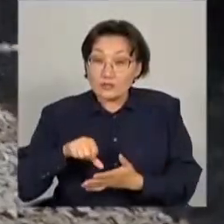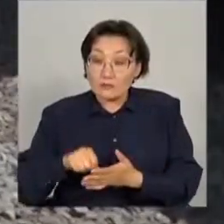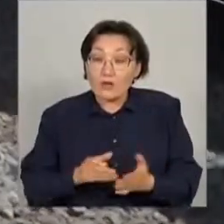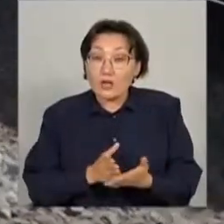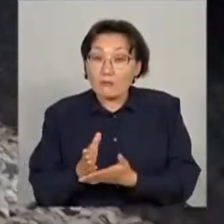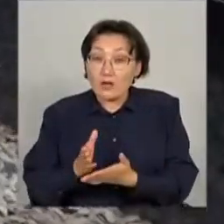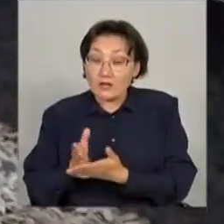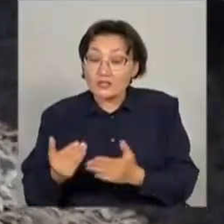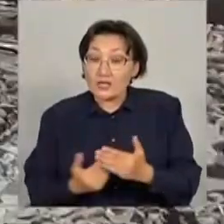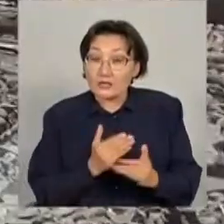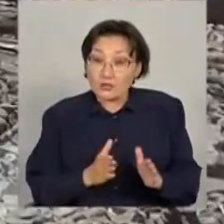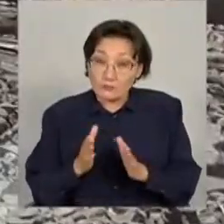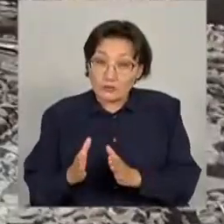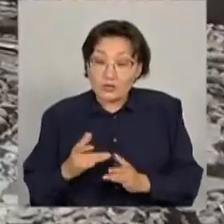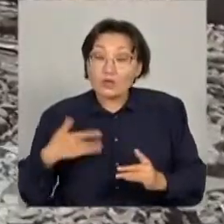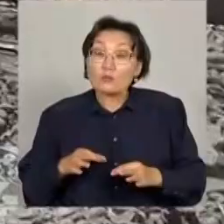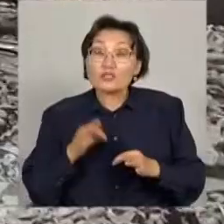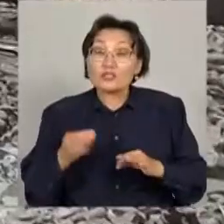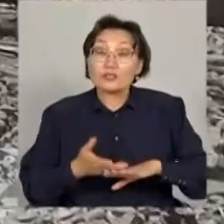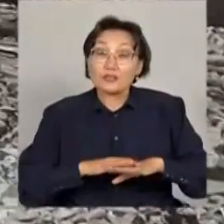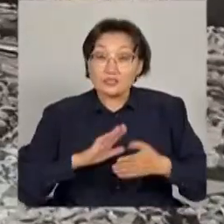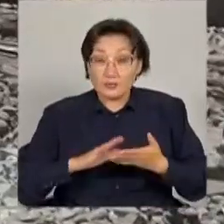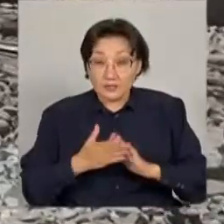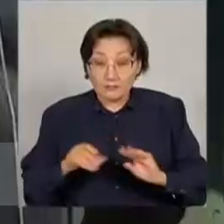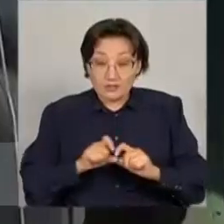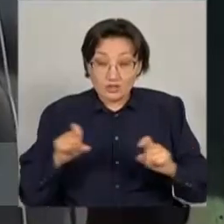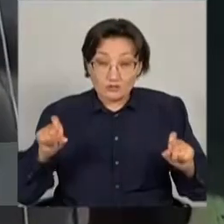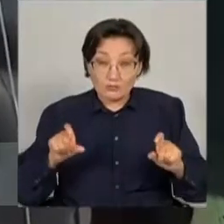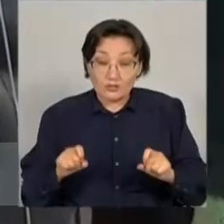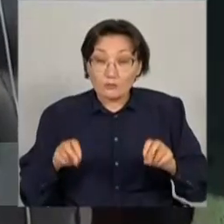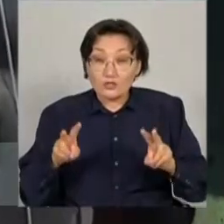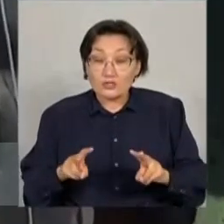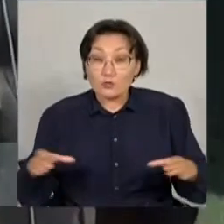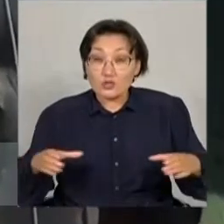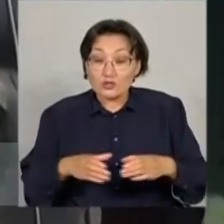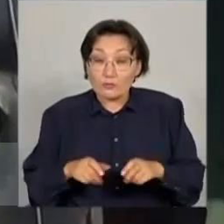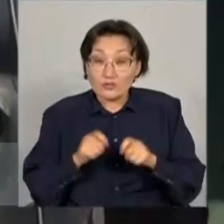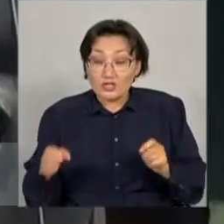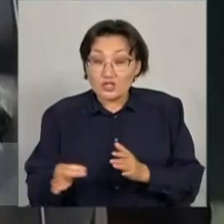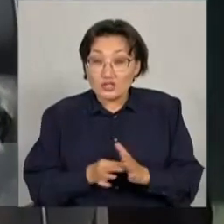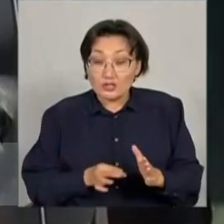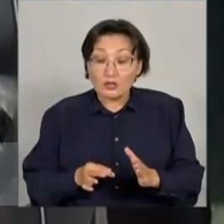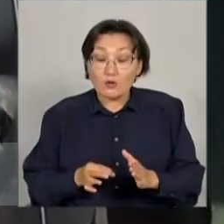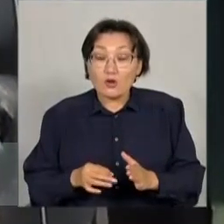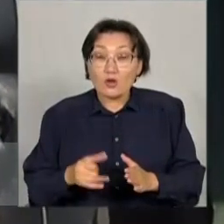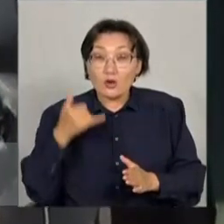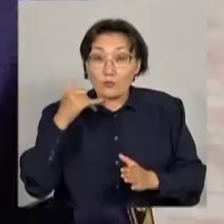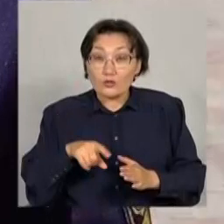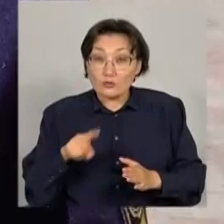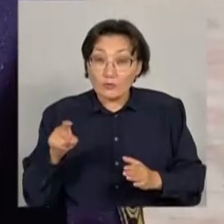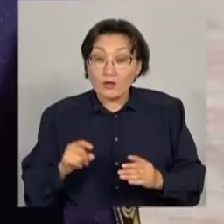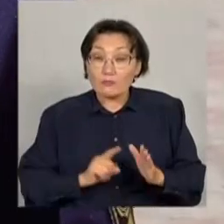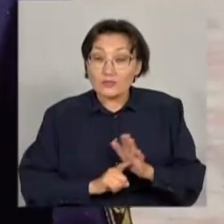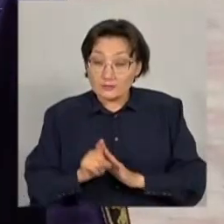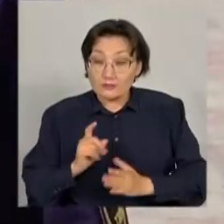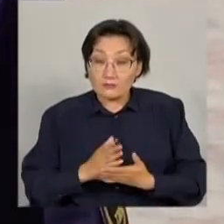бағыттар қайта реттелуде. Жамбыл облысының төтенше жағдайлар департаменті арнайы штаб құрып, жедел желіні іске қосқан.